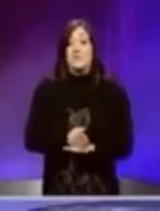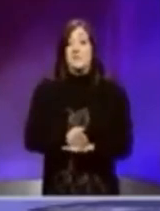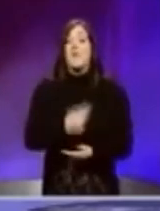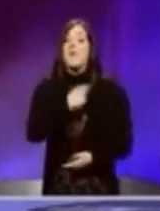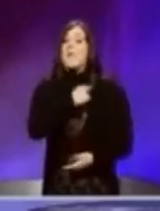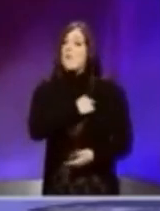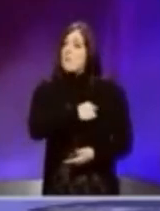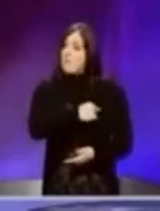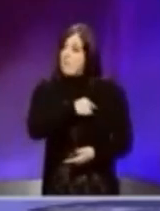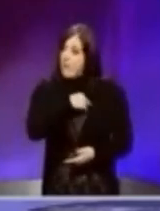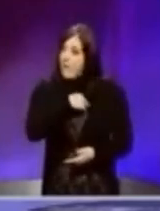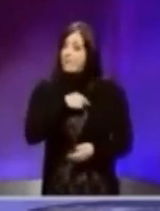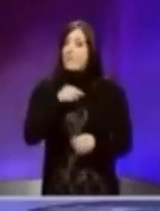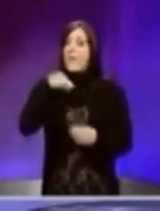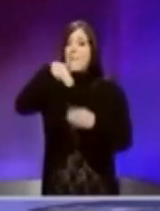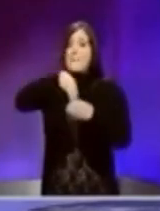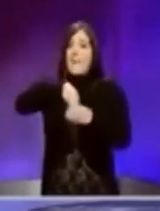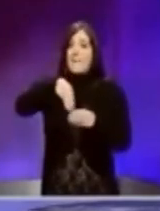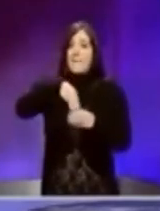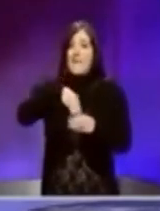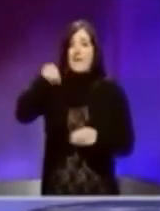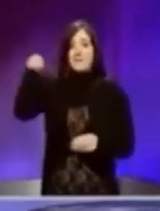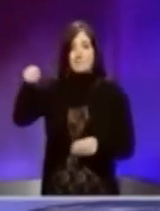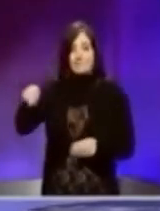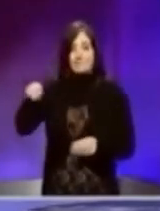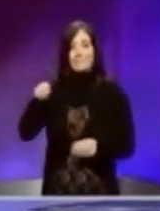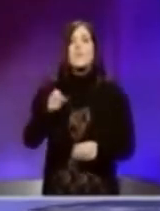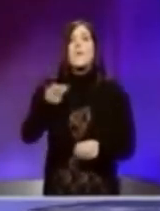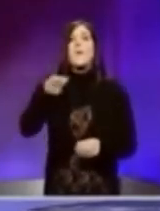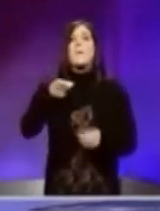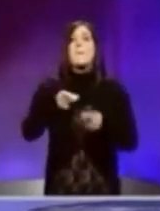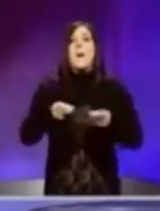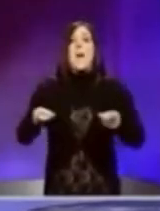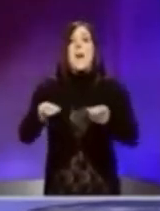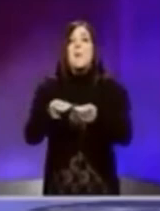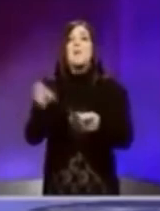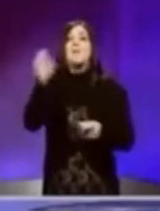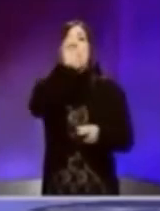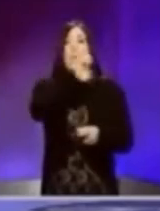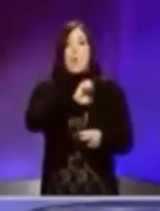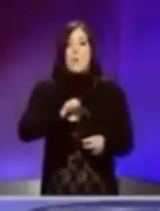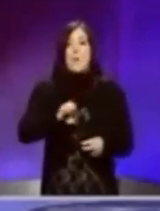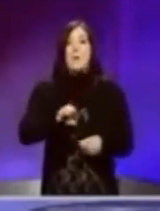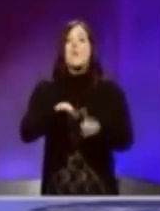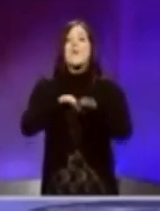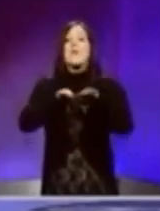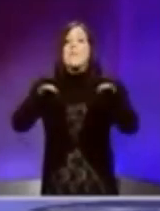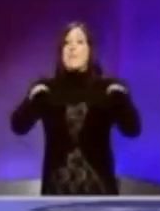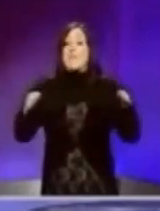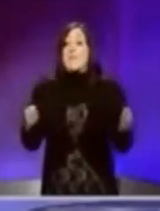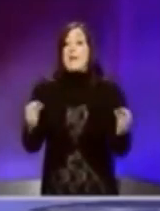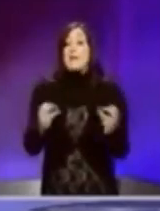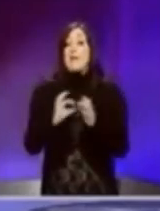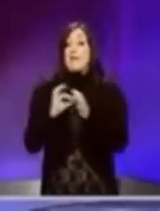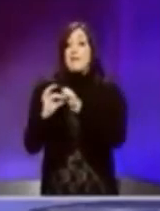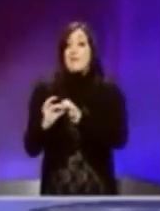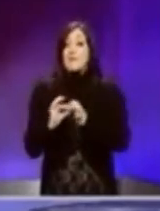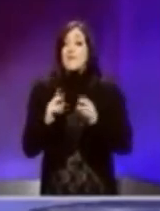il-mejda, qegħdin madwar il-mejda fil-Parlament Ewropew, qegħdin madwar il-mejda fil-Kunsill tal-Ministri, qegħdin madwar